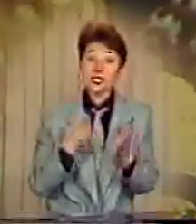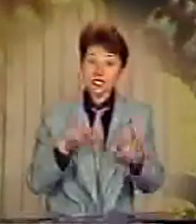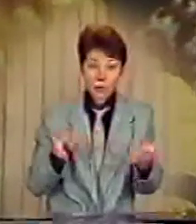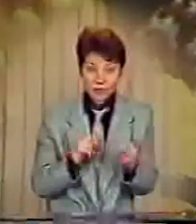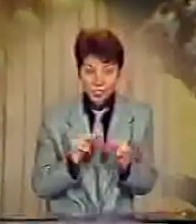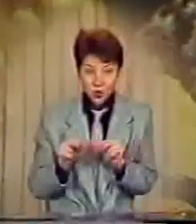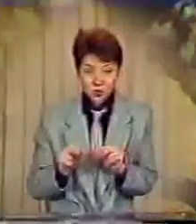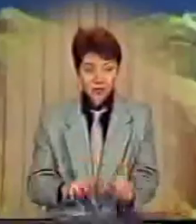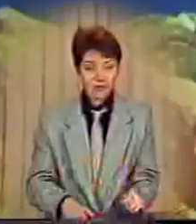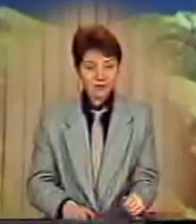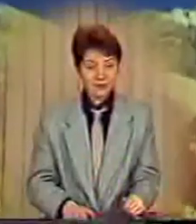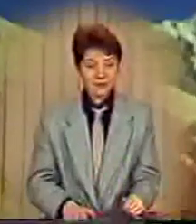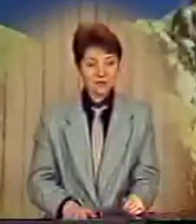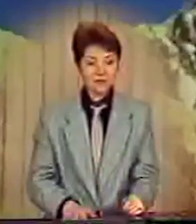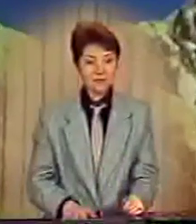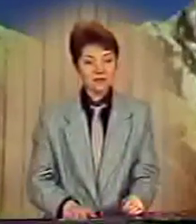повезет.